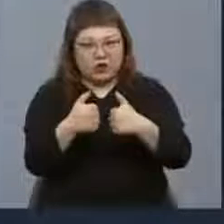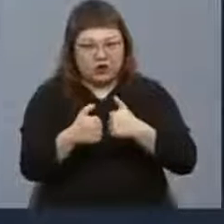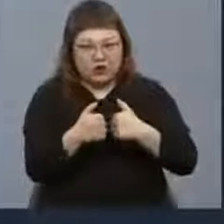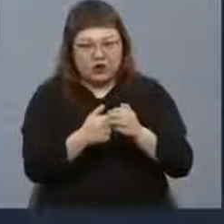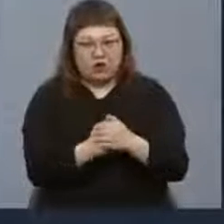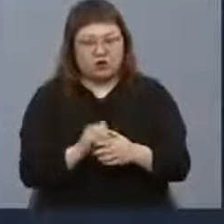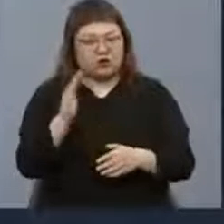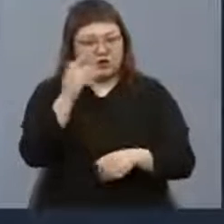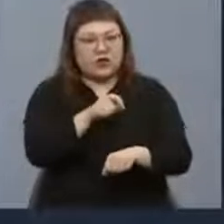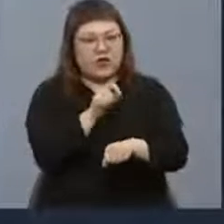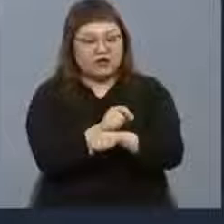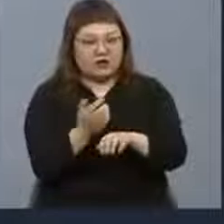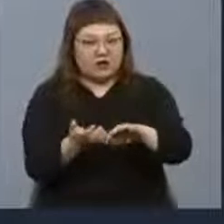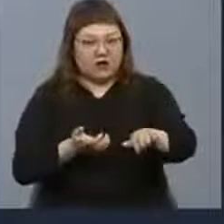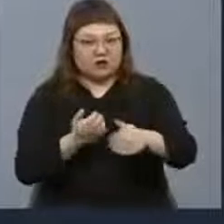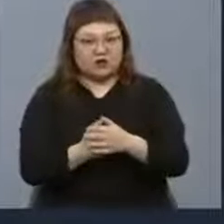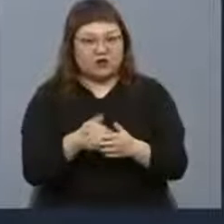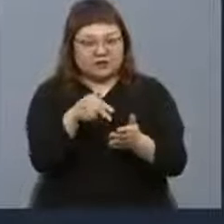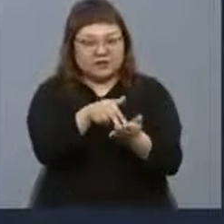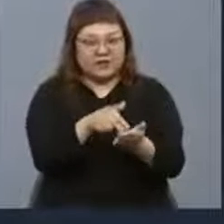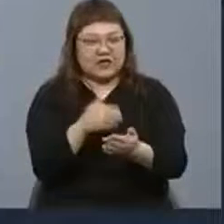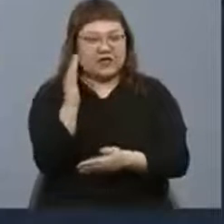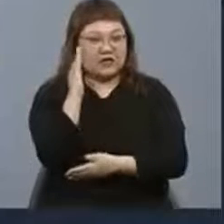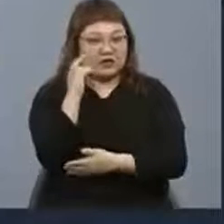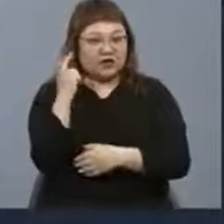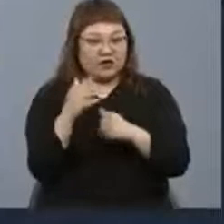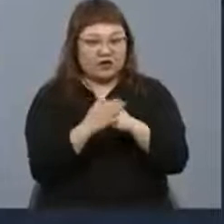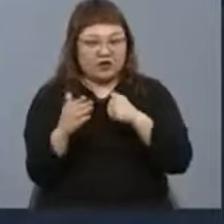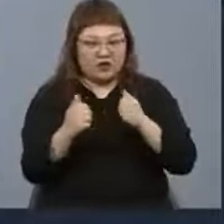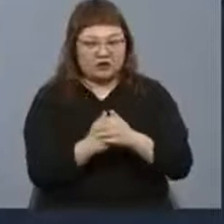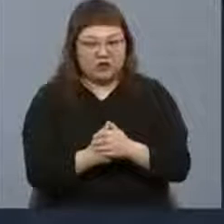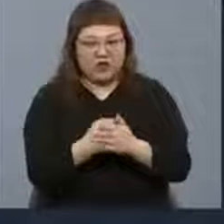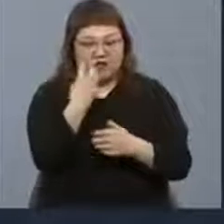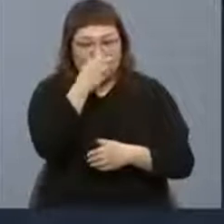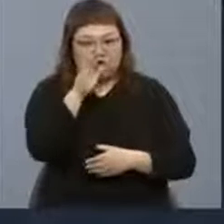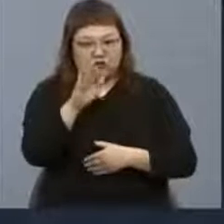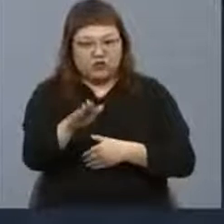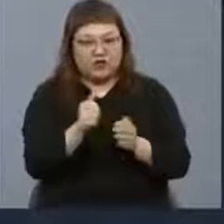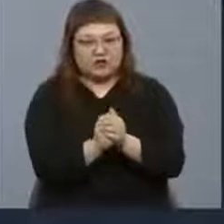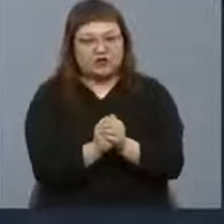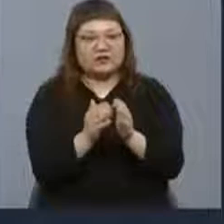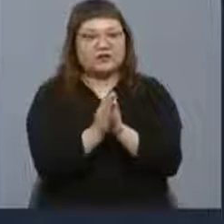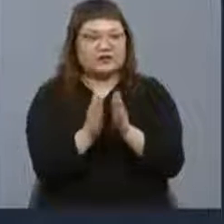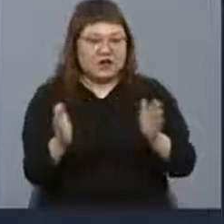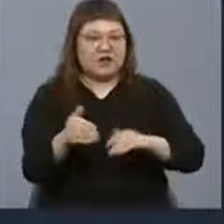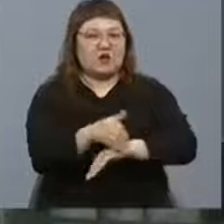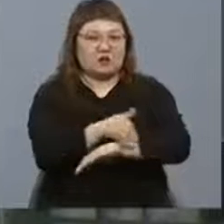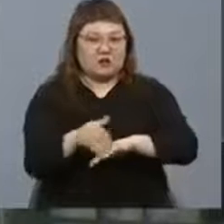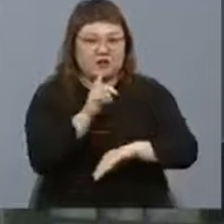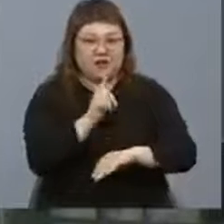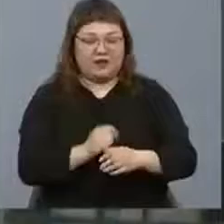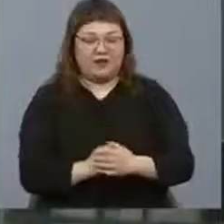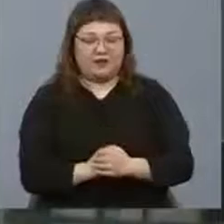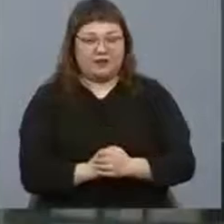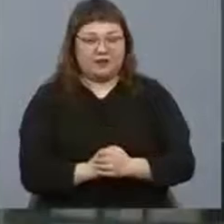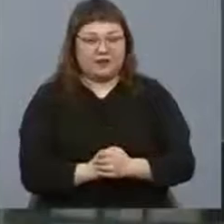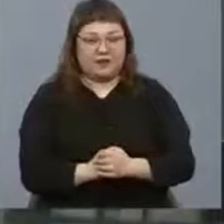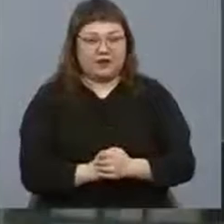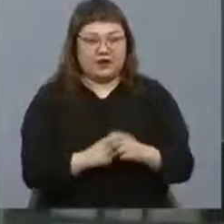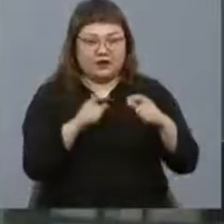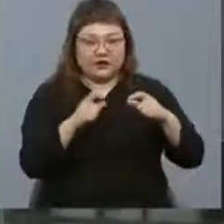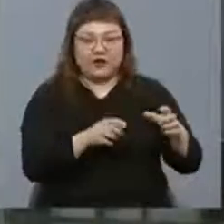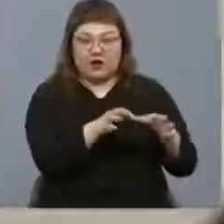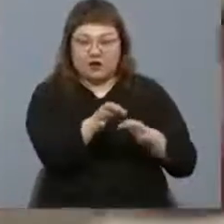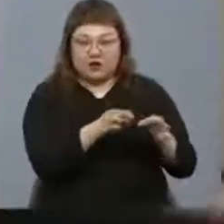최근 행정예고를 통해 의견을 받았다며 접수된 의견을 검토한 뒤 시행 여부를 결정한다는 입장입니다.